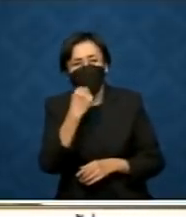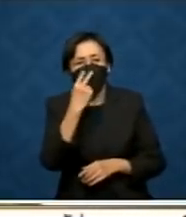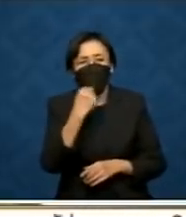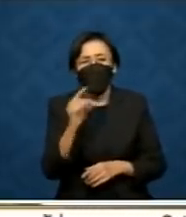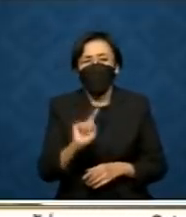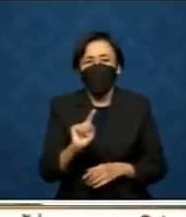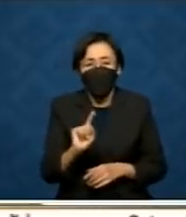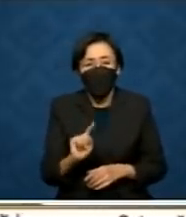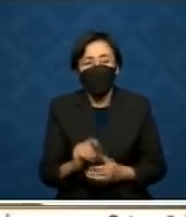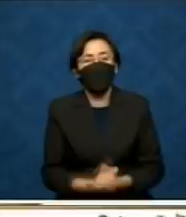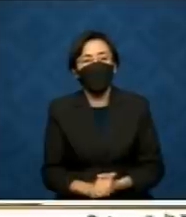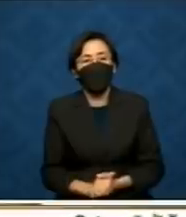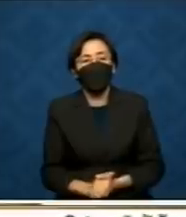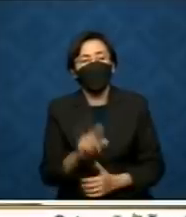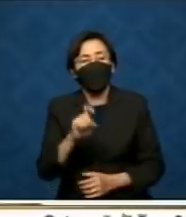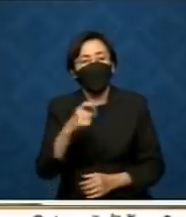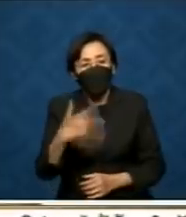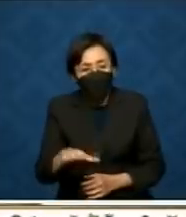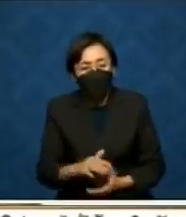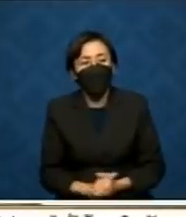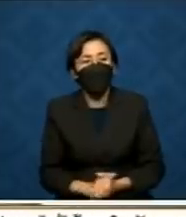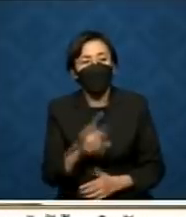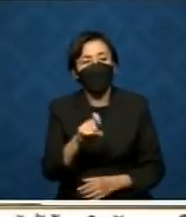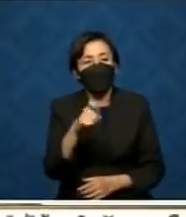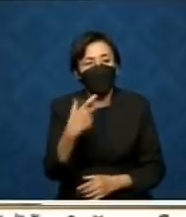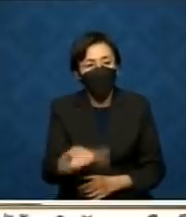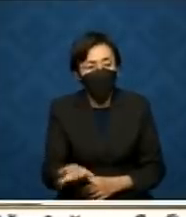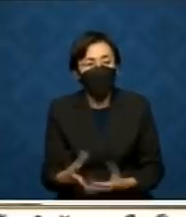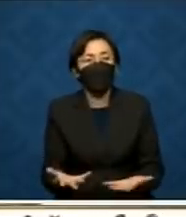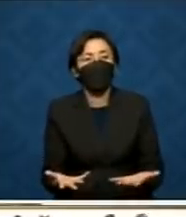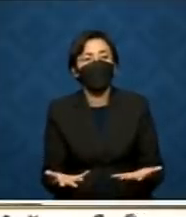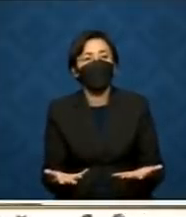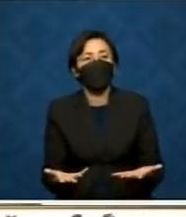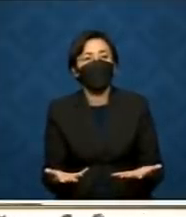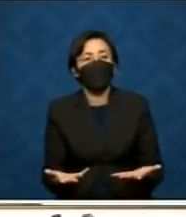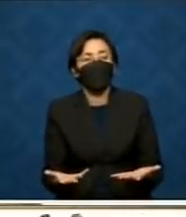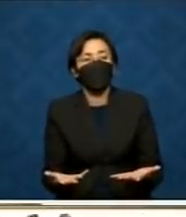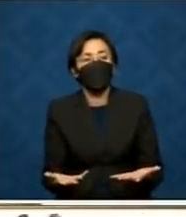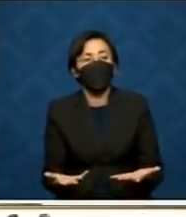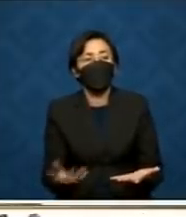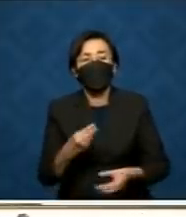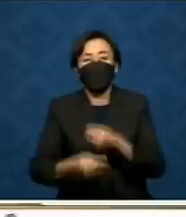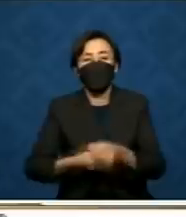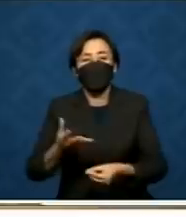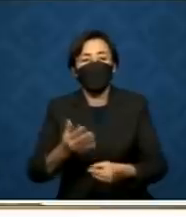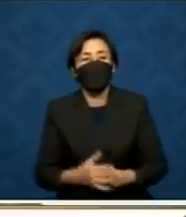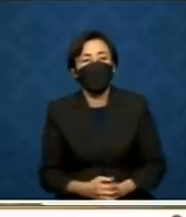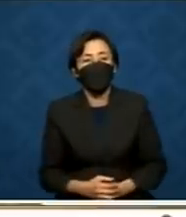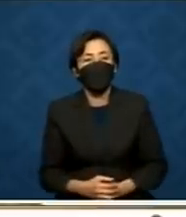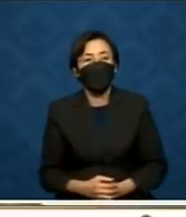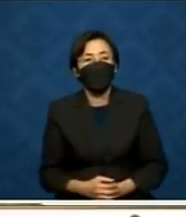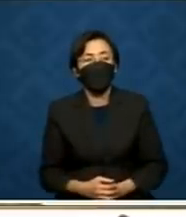พอตายเสร็จไอ้ที่เหลือตายนี่และก็ไปขายที่